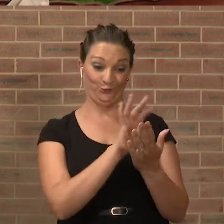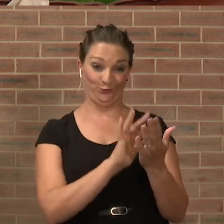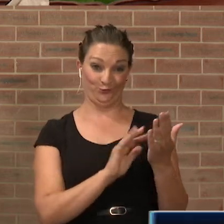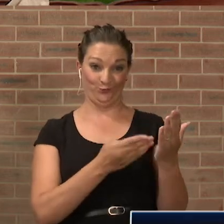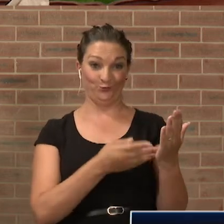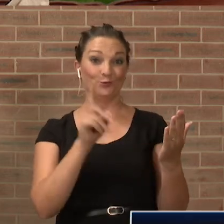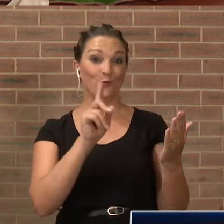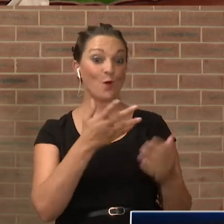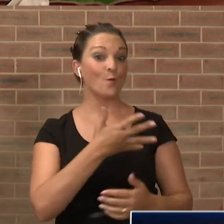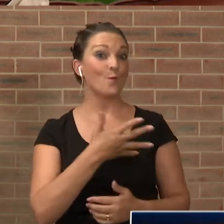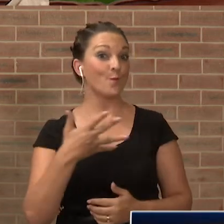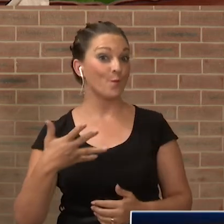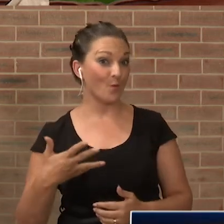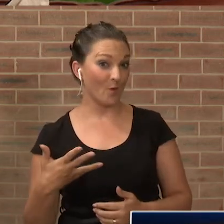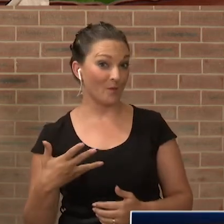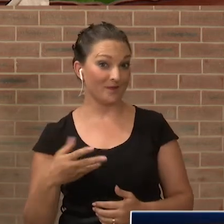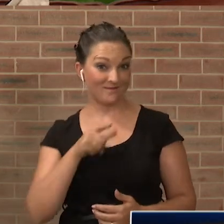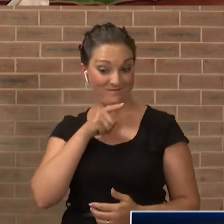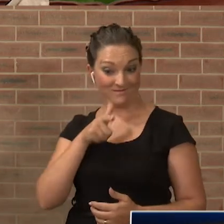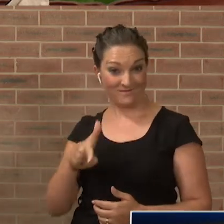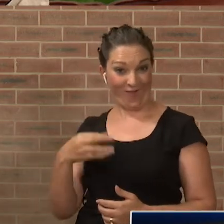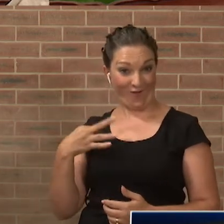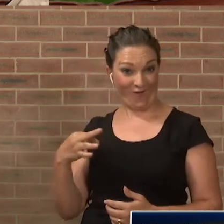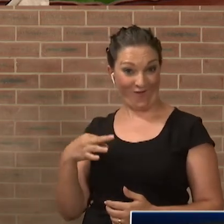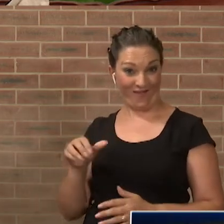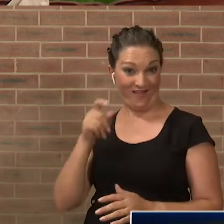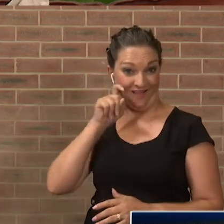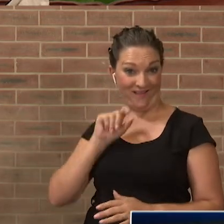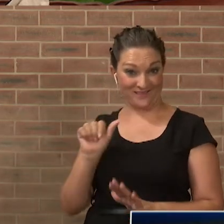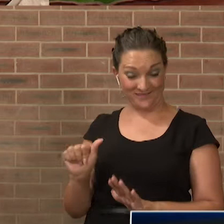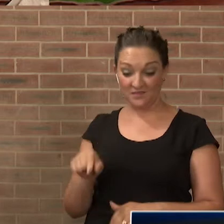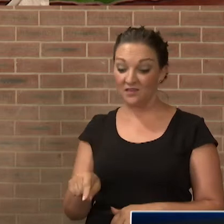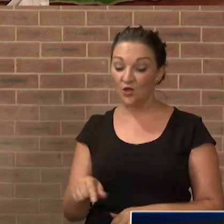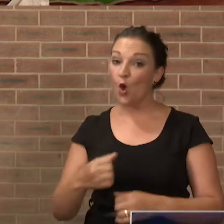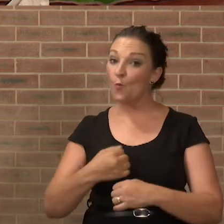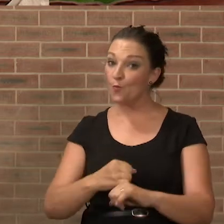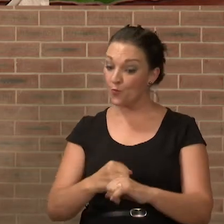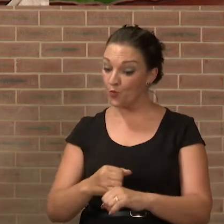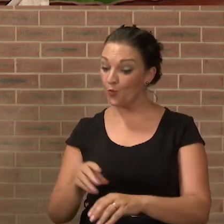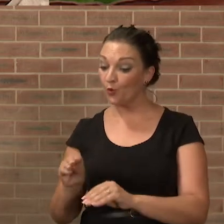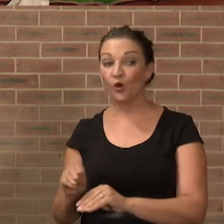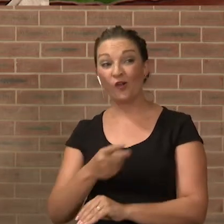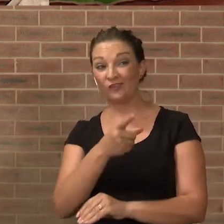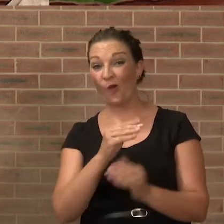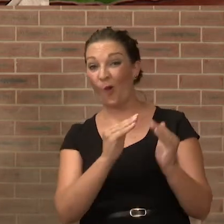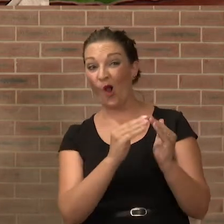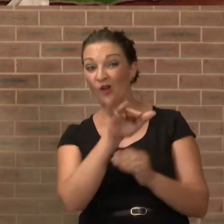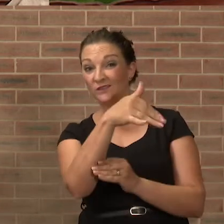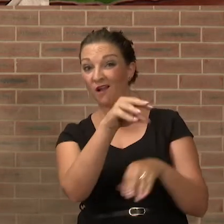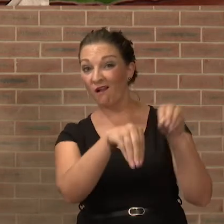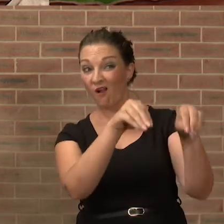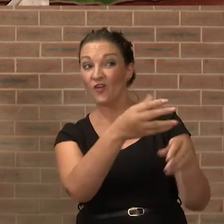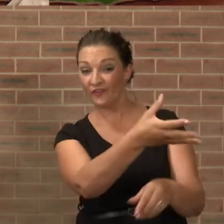Daar is 'n staaltjie wat vertel van 'n mamma wat een aand vir haar 6-jarige dogtertjie gesê het om die besem in die tuinhuisie te gaan